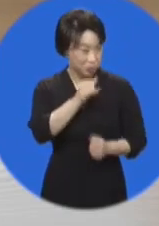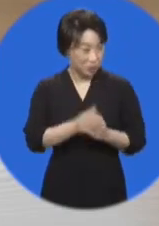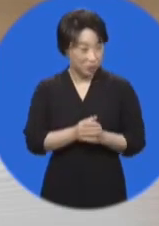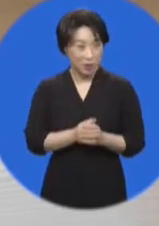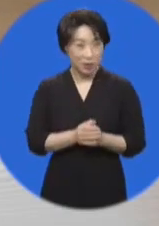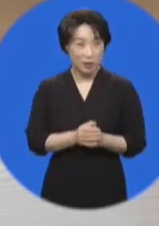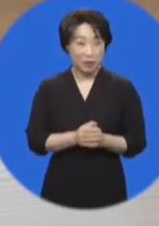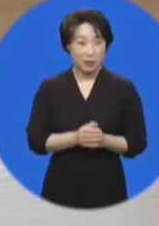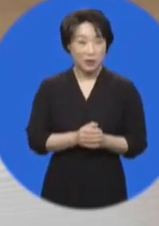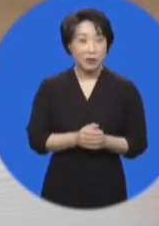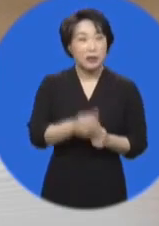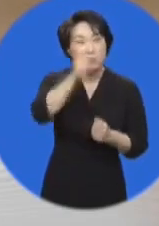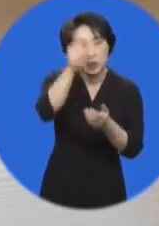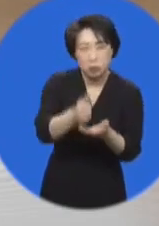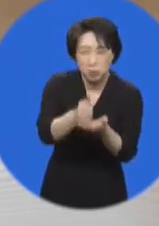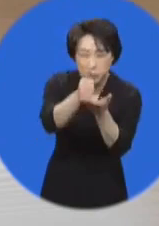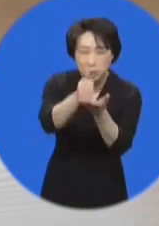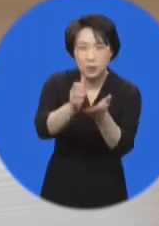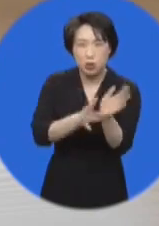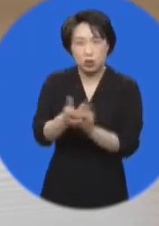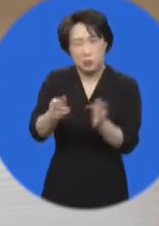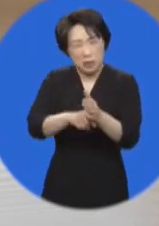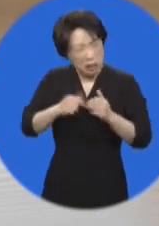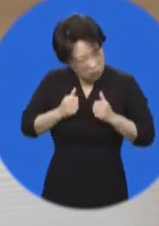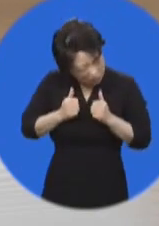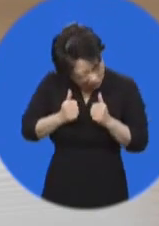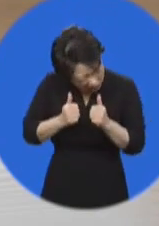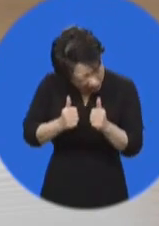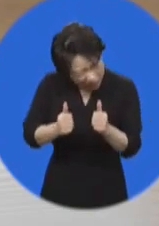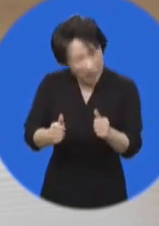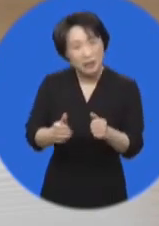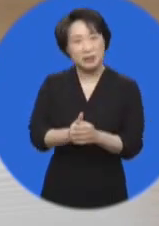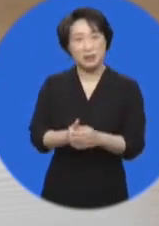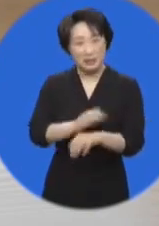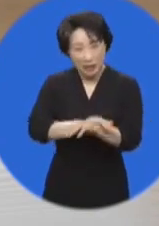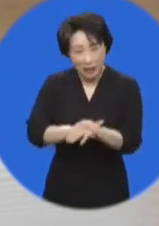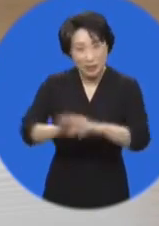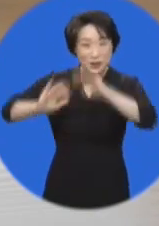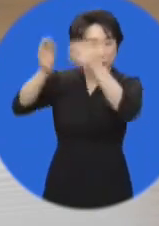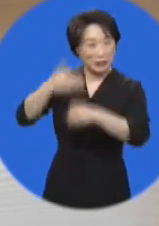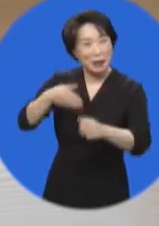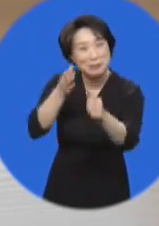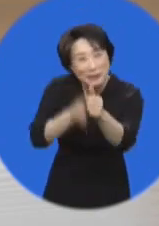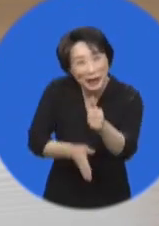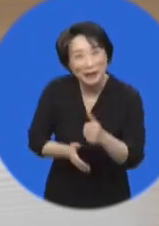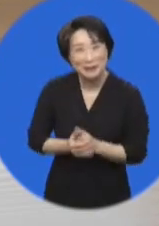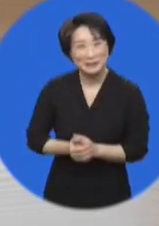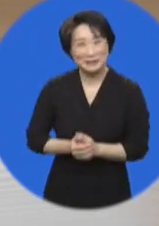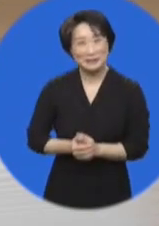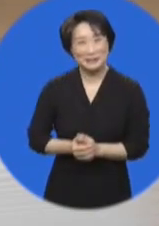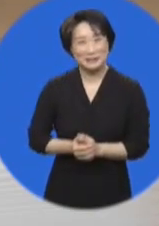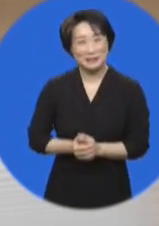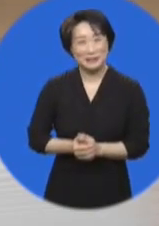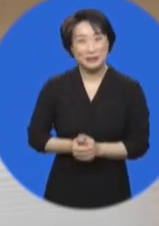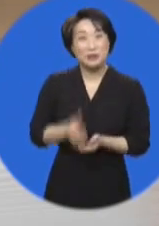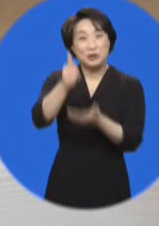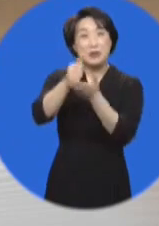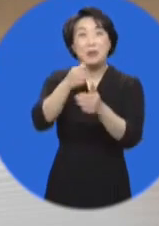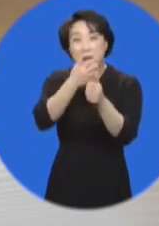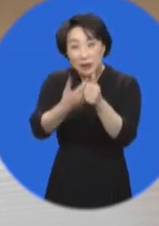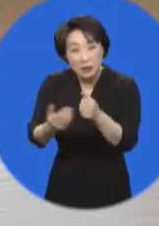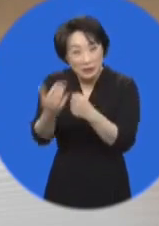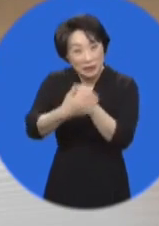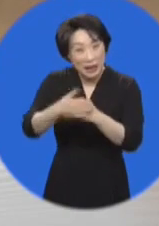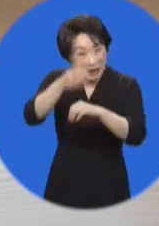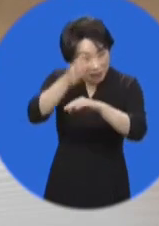응? 장로님 예수 잘 믿고 천국 갑시다. 주님의 피 흘리신